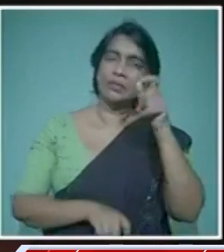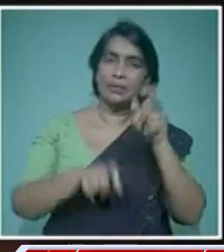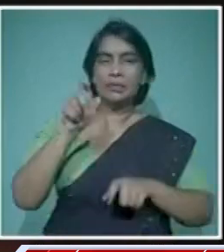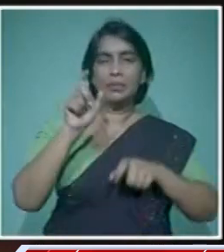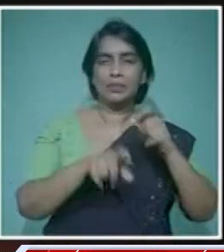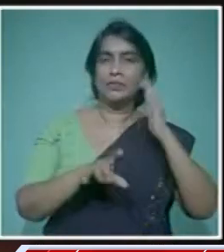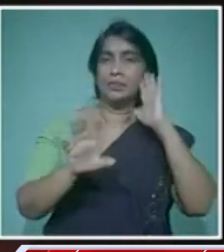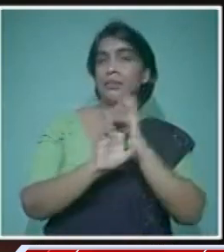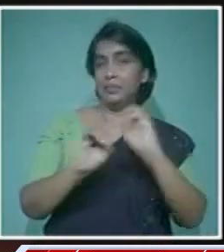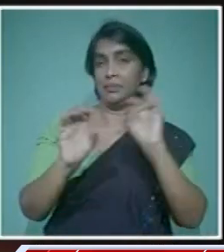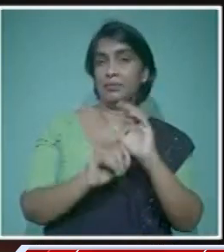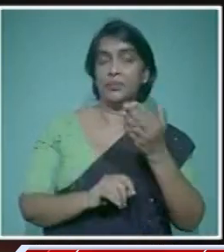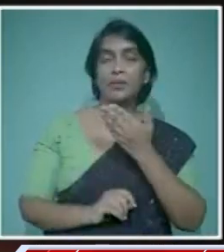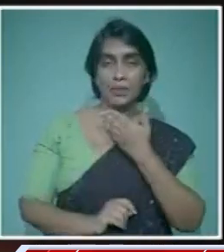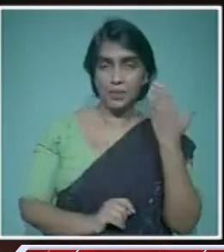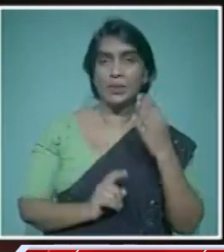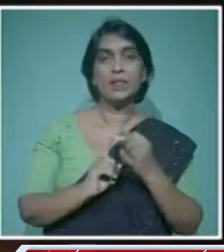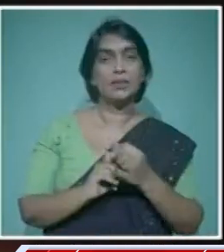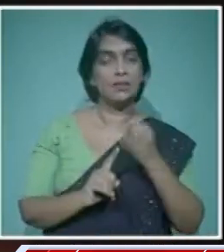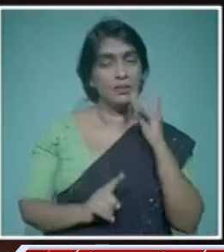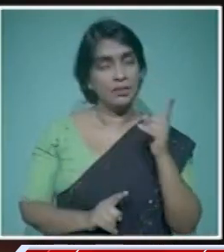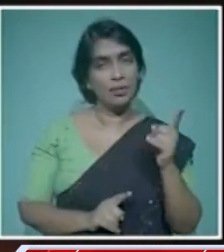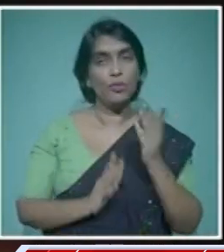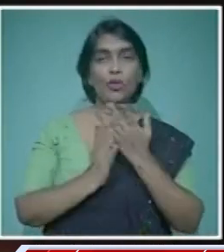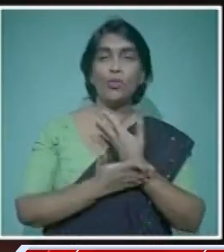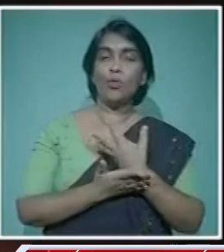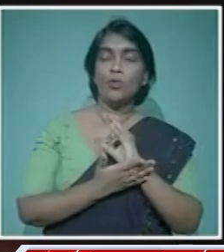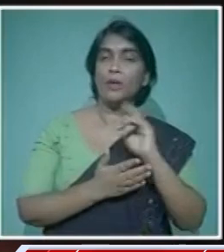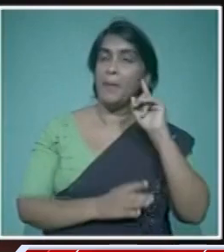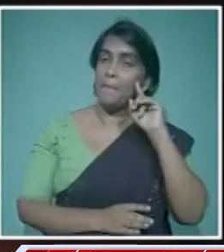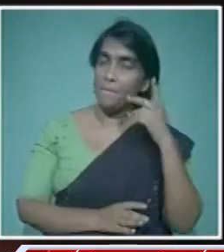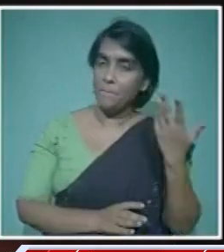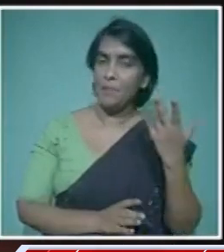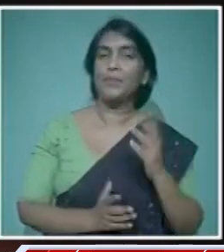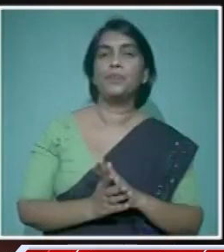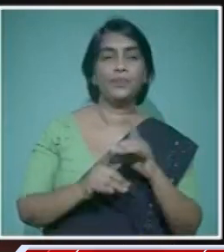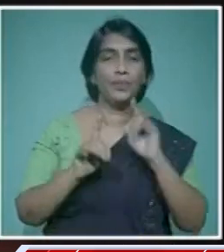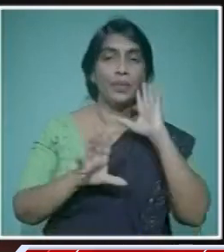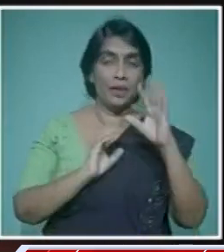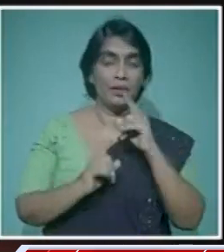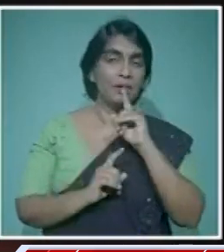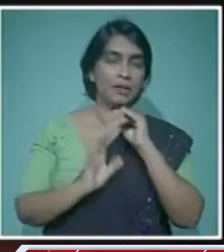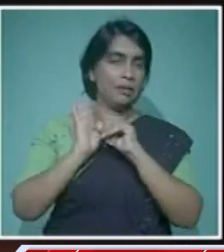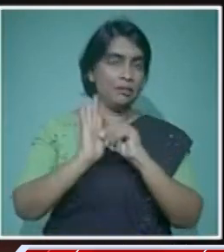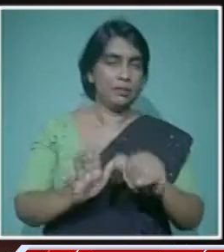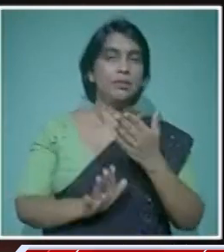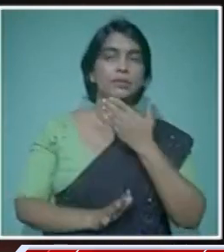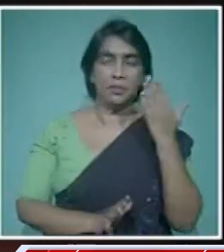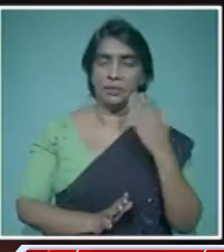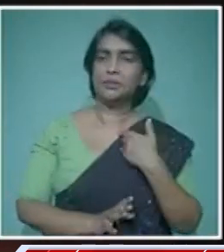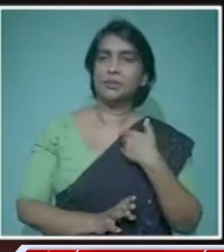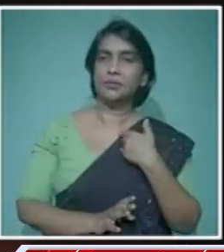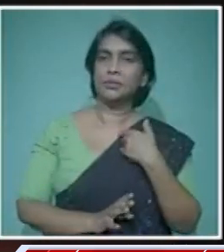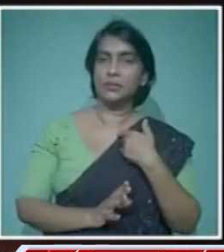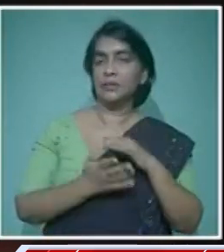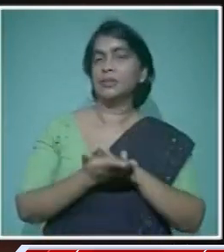එක ප්‍රකාශ කරන්න පුළුවන් ජනාධිපතිතුමා බුදුදහම ගැන දන්නේ නැහැ ඒ තොරතුරු දන්නේ නැහැ කියලා අපහාස කරන්න පුළුවන් ඒ නිසා මම